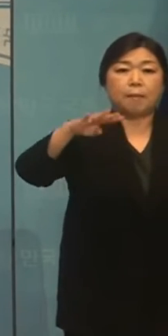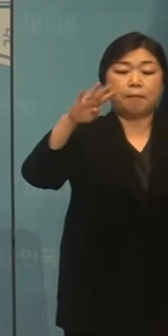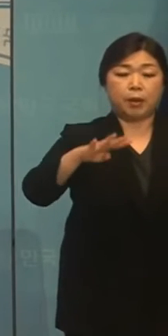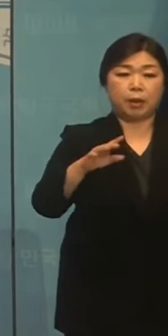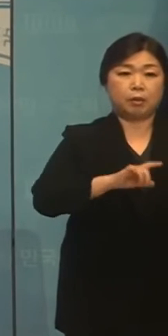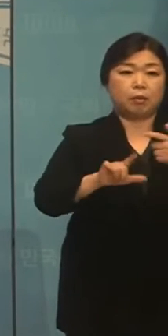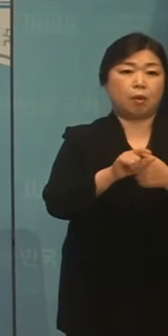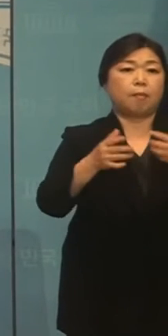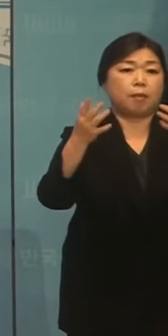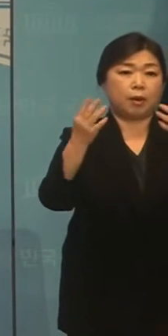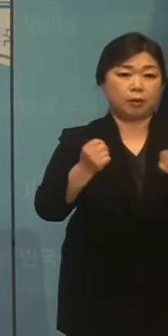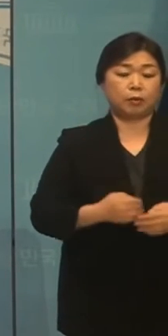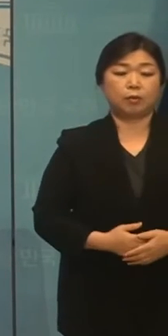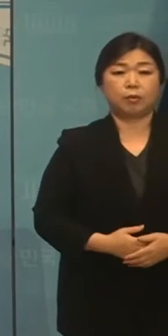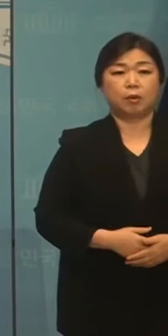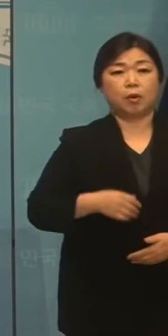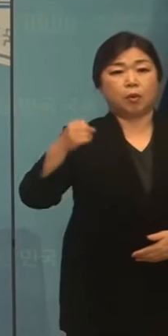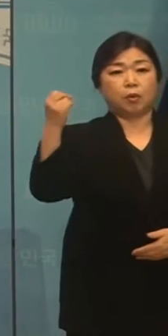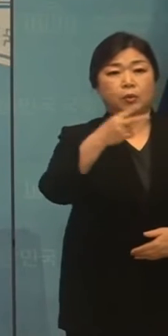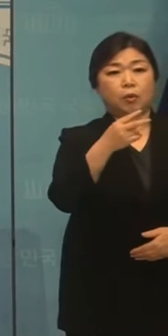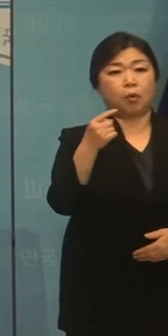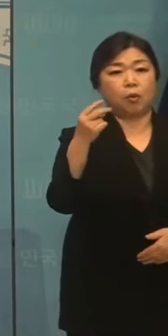나타났습니다. 또